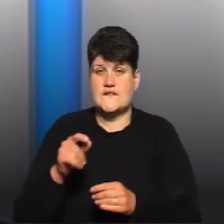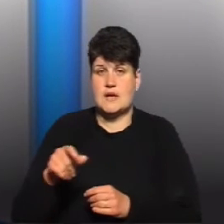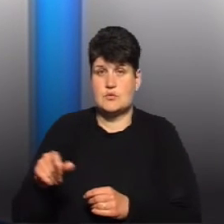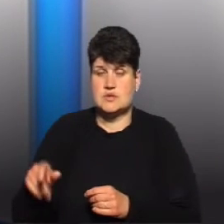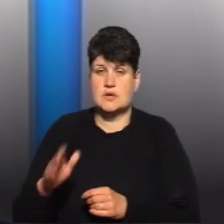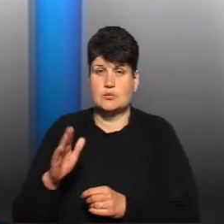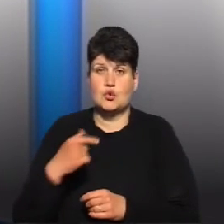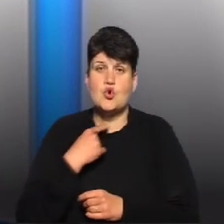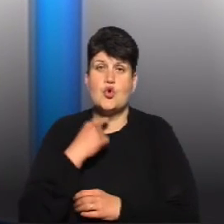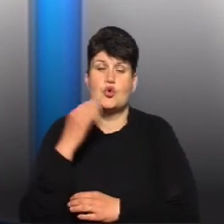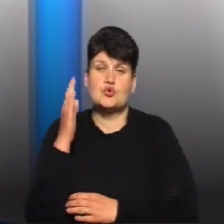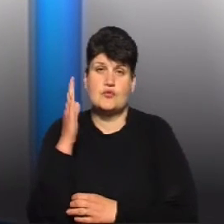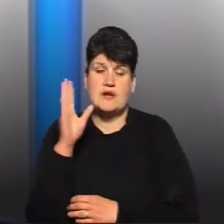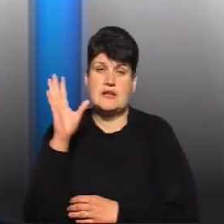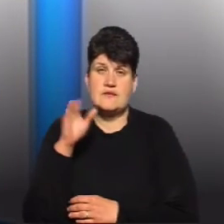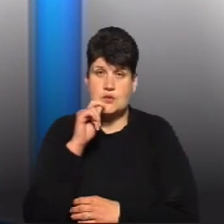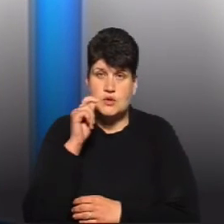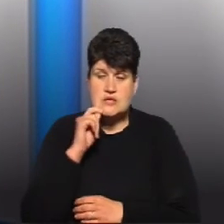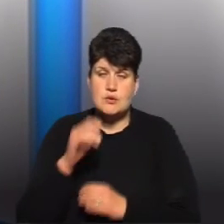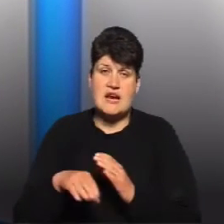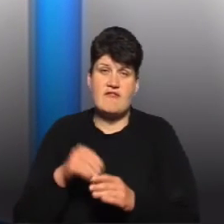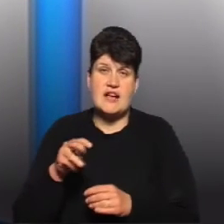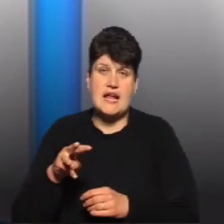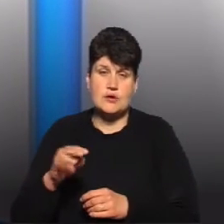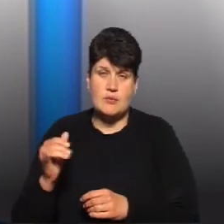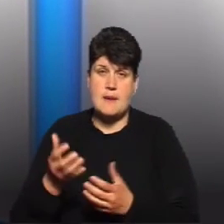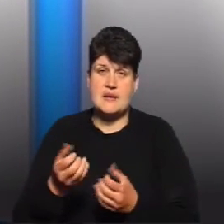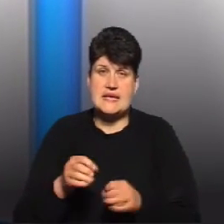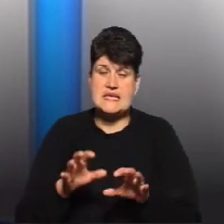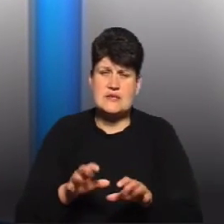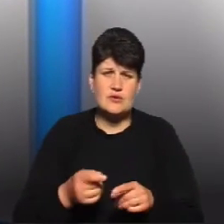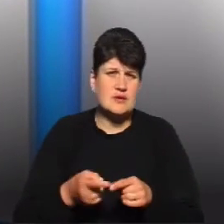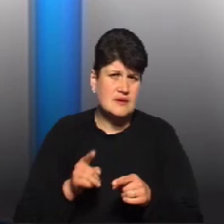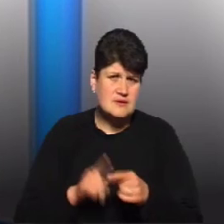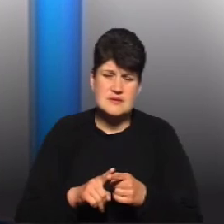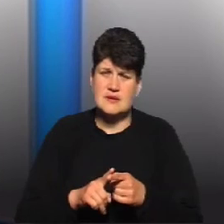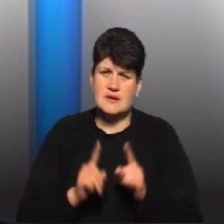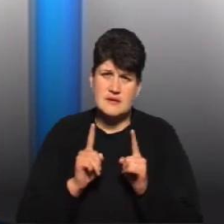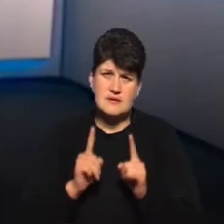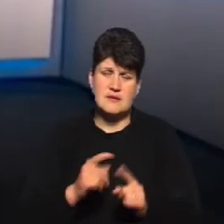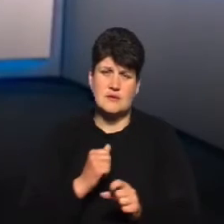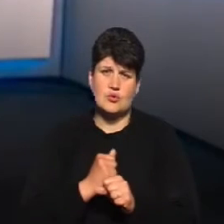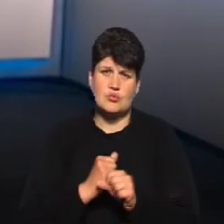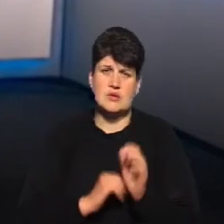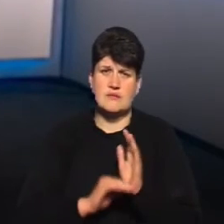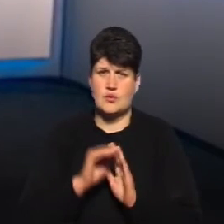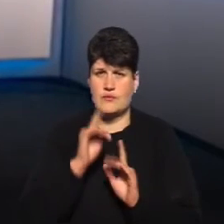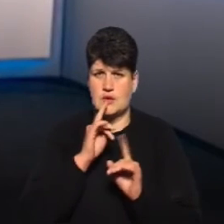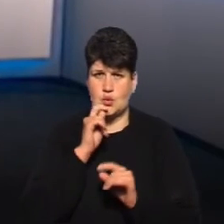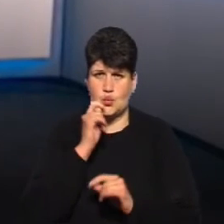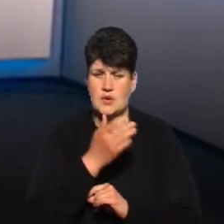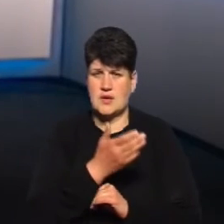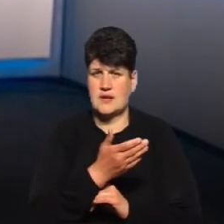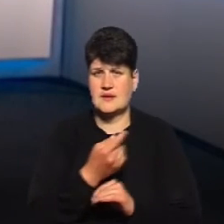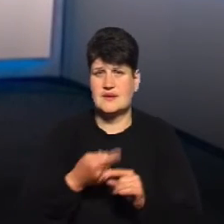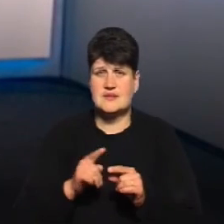голосувати на всеукраїнському референдумі, але, відповідно, прийняття законів – це повністю прерогатива Верховної Ради України. Тому, відповідно, це буде такий певний